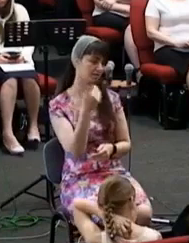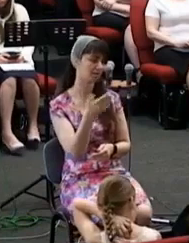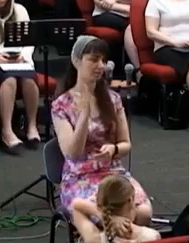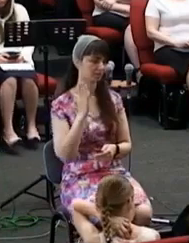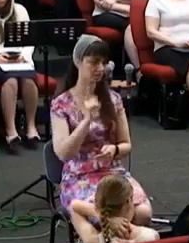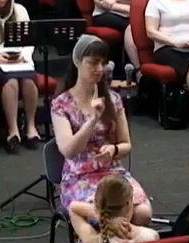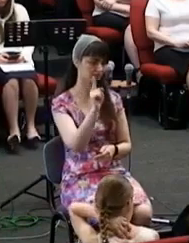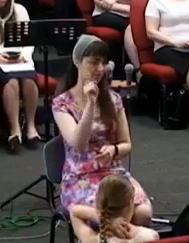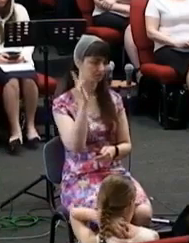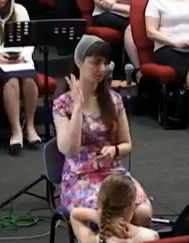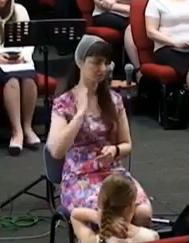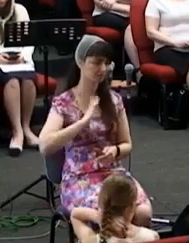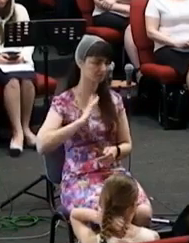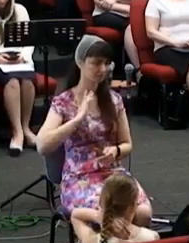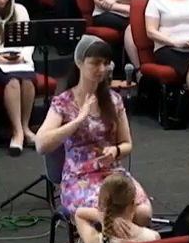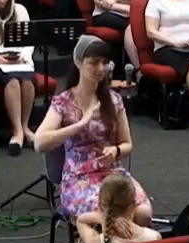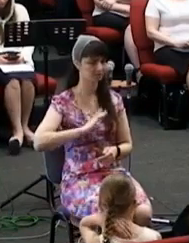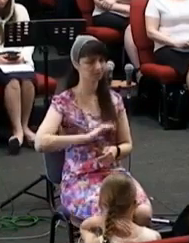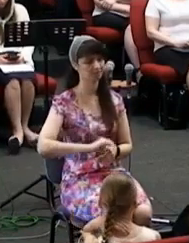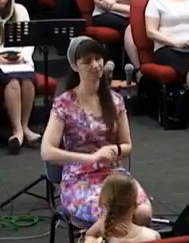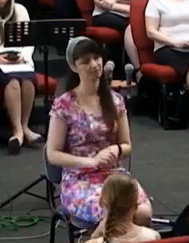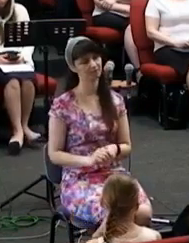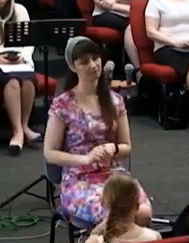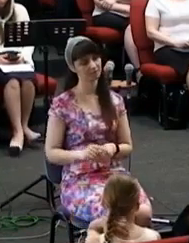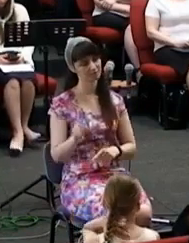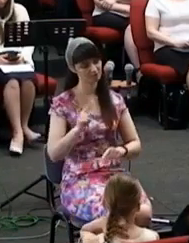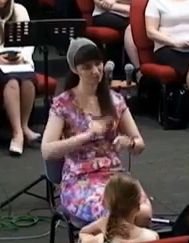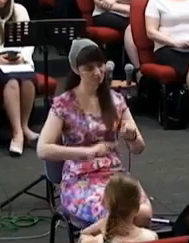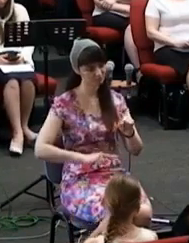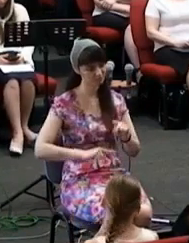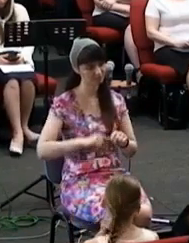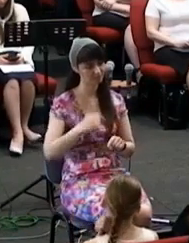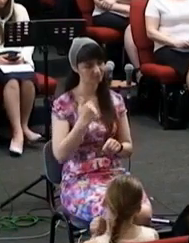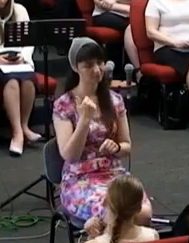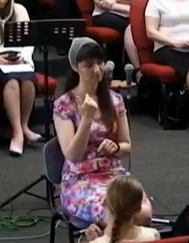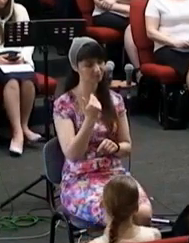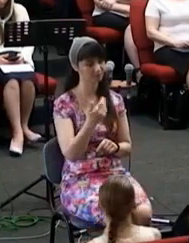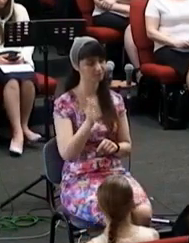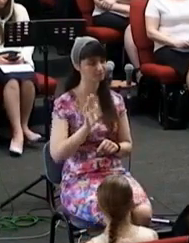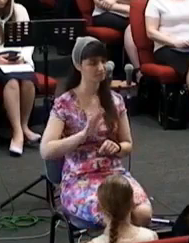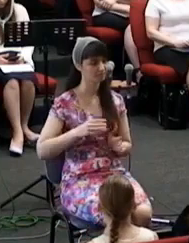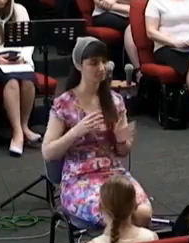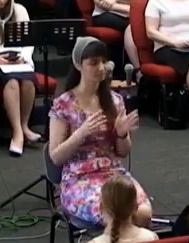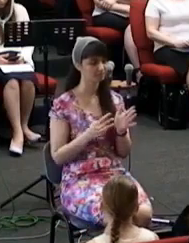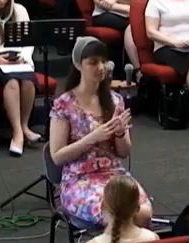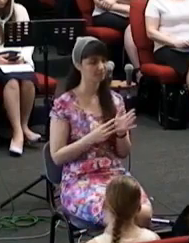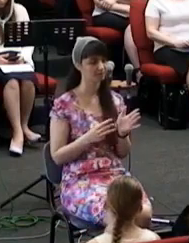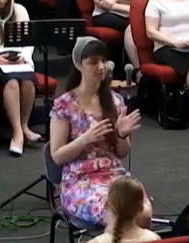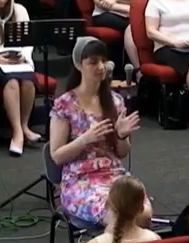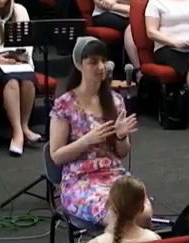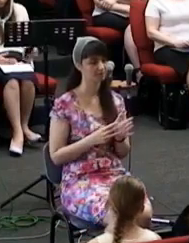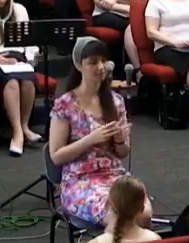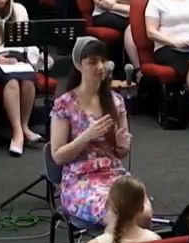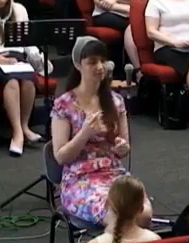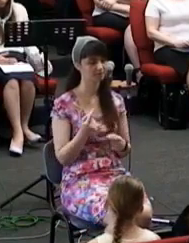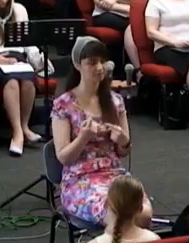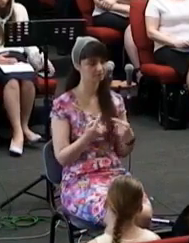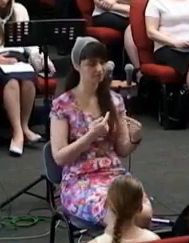там чекає родина твоя. Хай терен